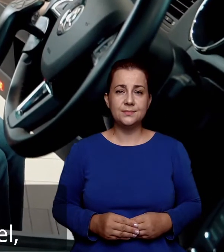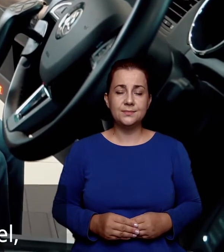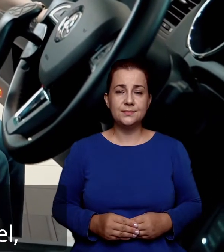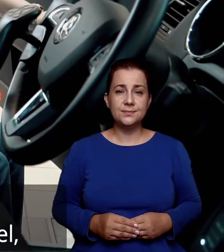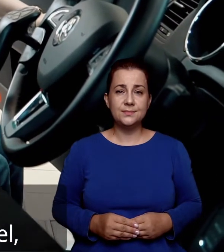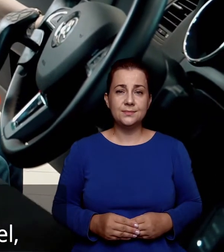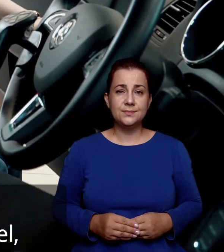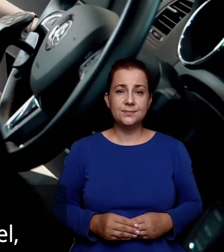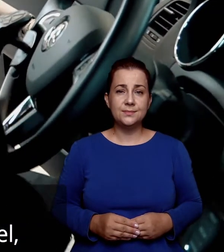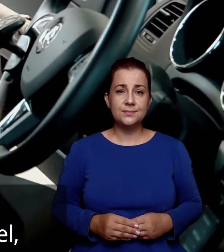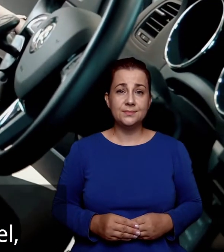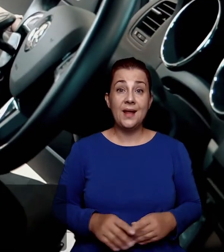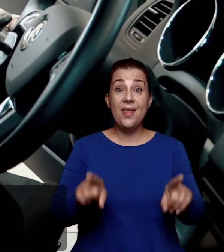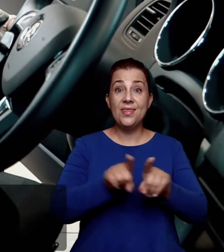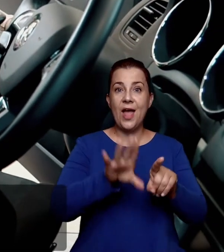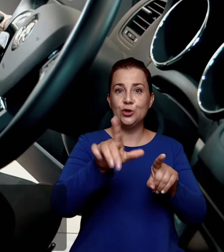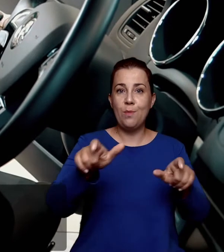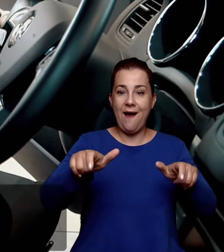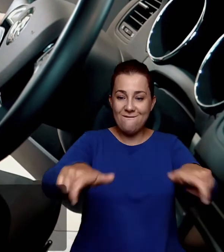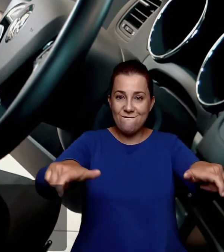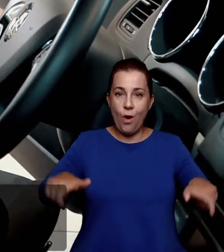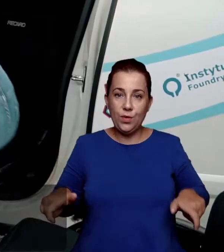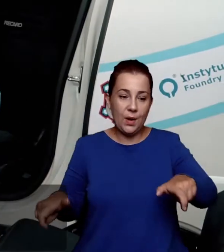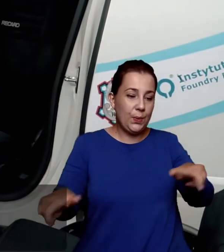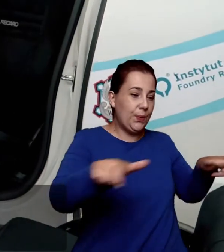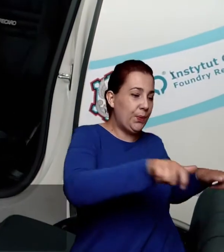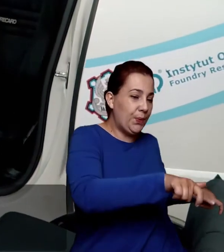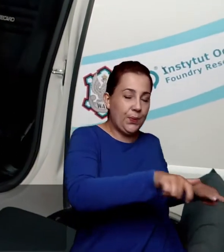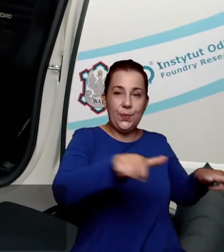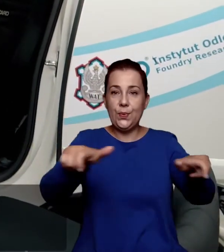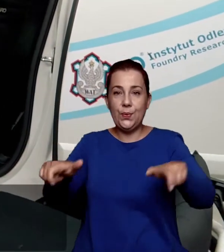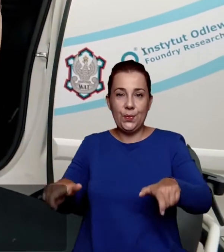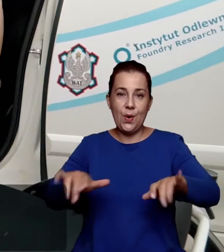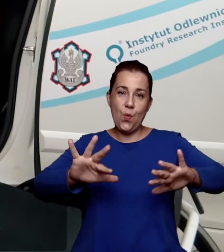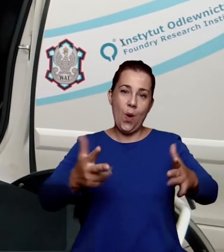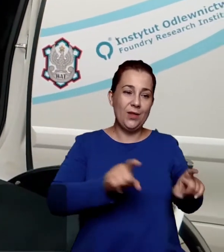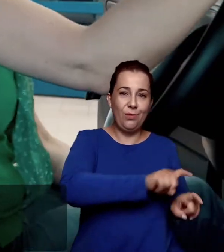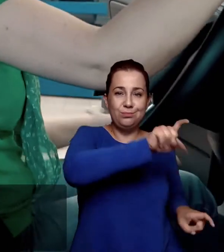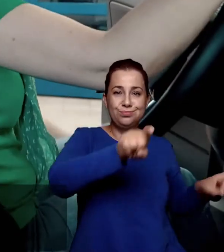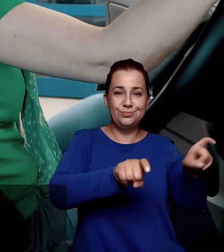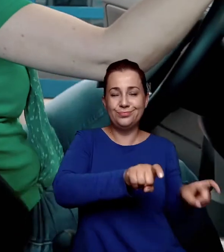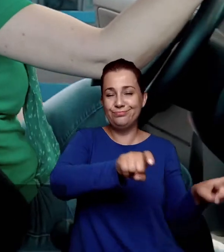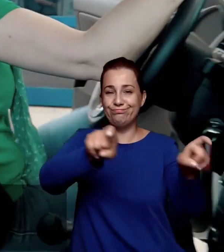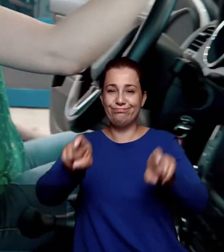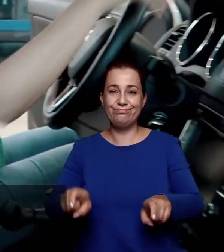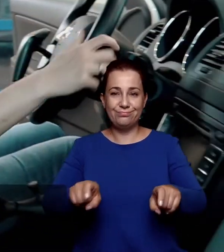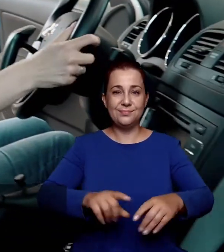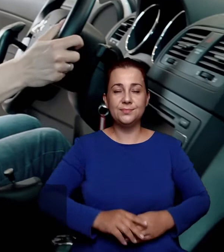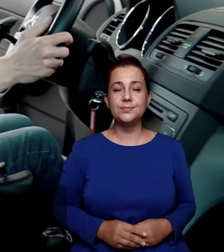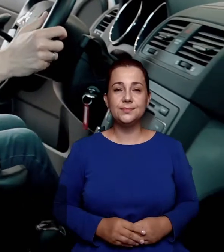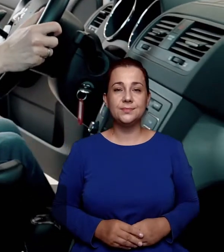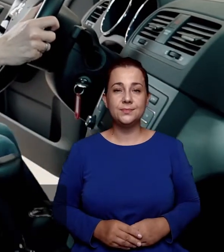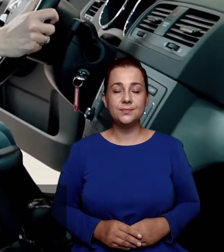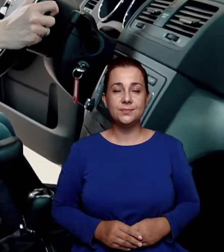wyposażony został w obrotowy fotel, który umożliwia przesiadanie się kierowcy niepełnosprawnemu do